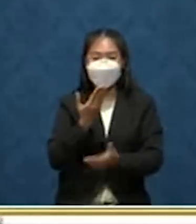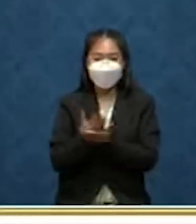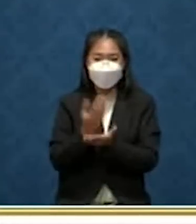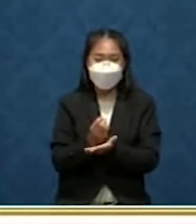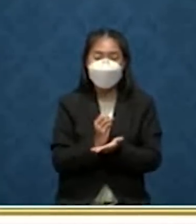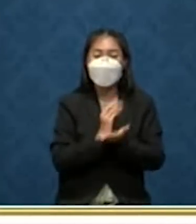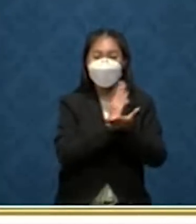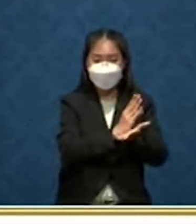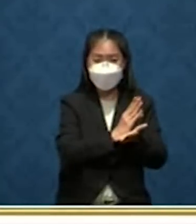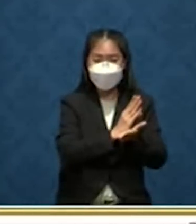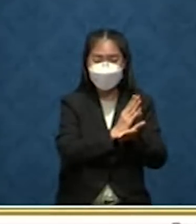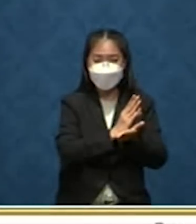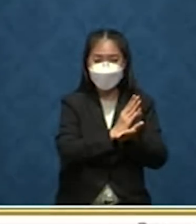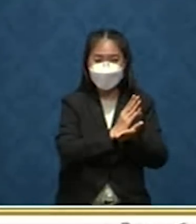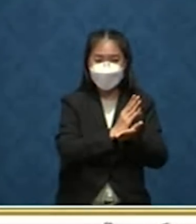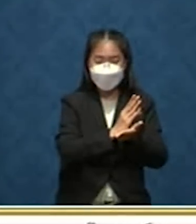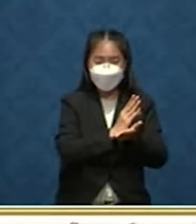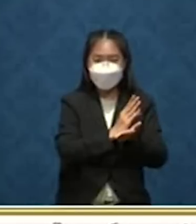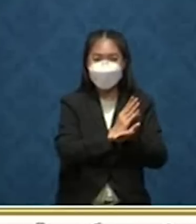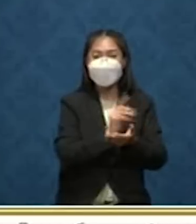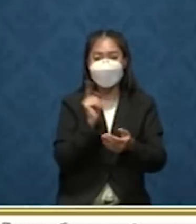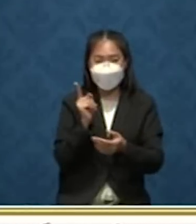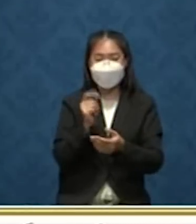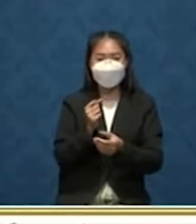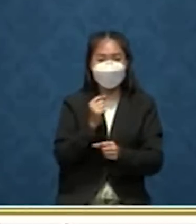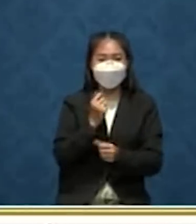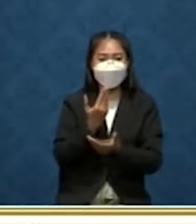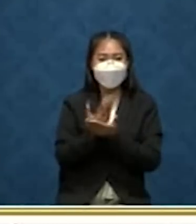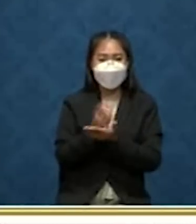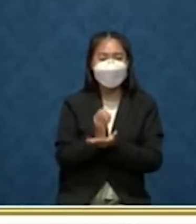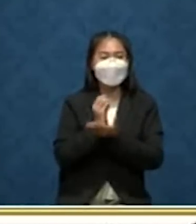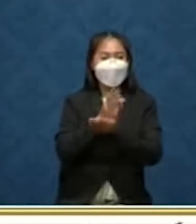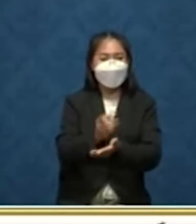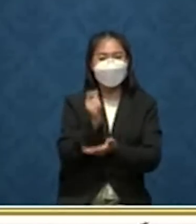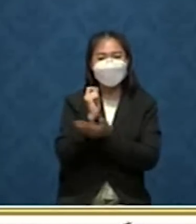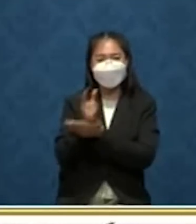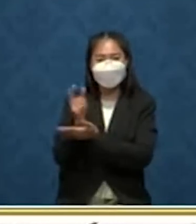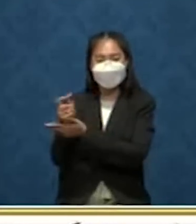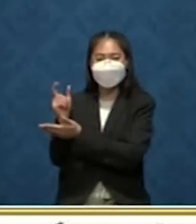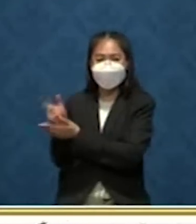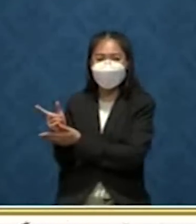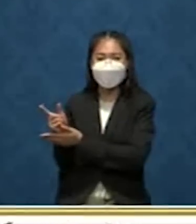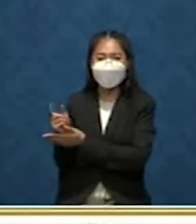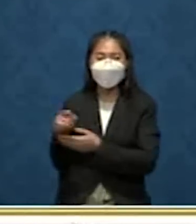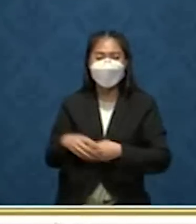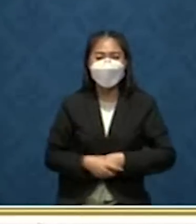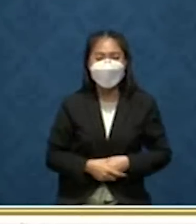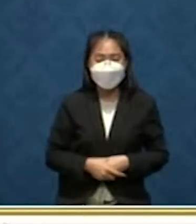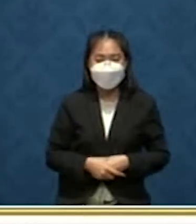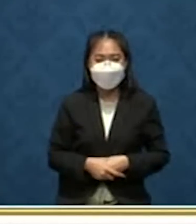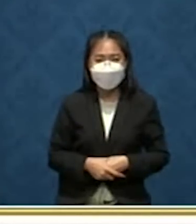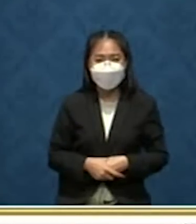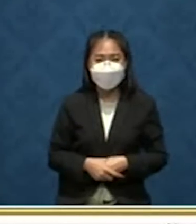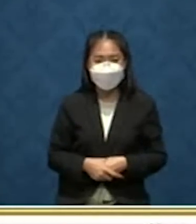ัและเศษฐกิจไทยเรียกวาผู้กองอยู่ที่ไหน สิธกรณก็เป้ใหที่นั่นได้แบบนี้